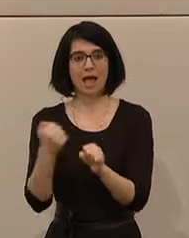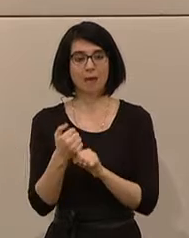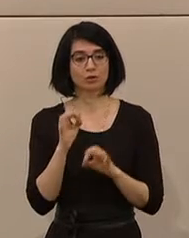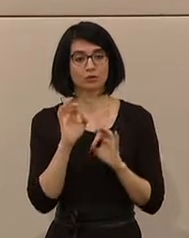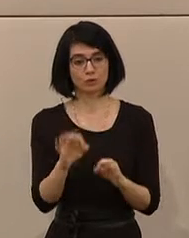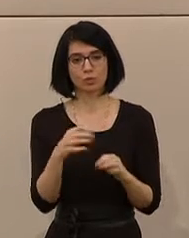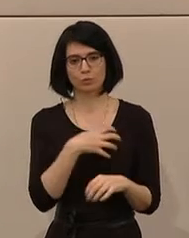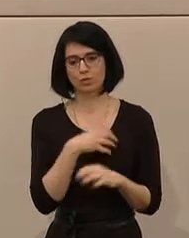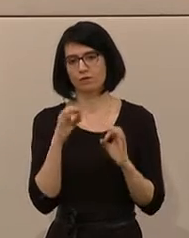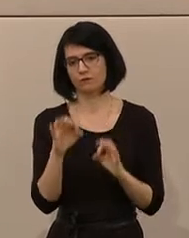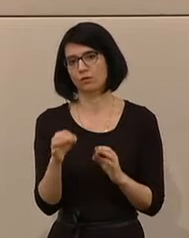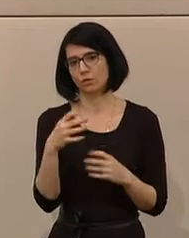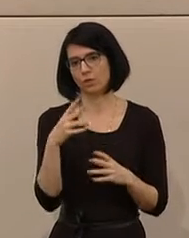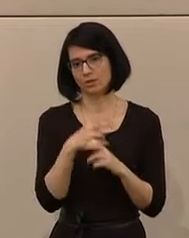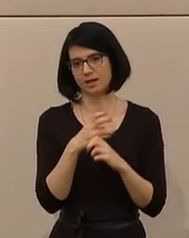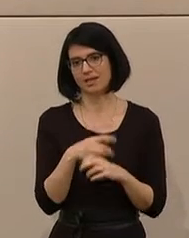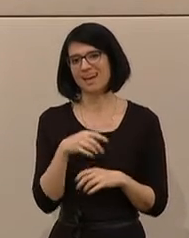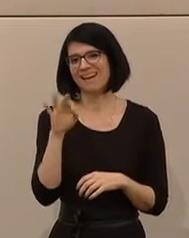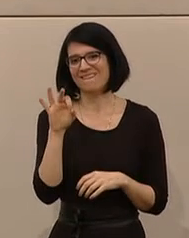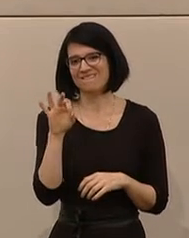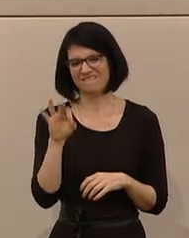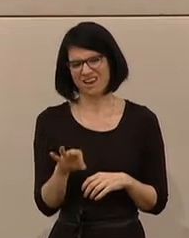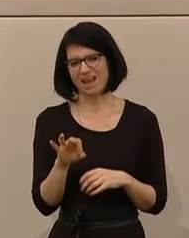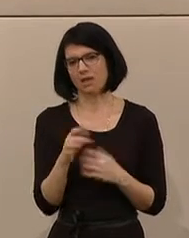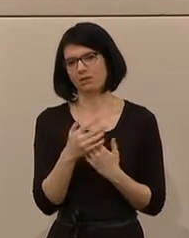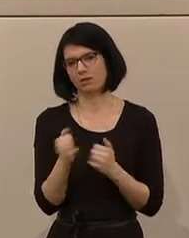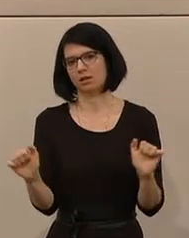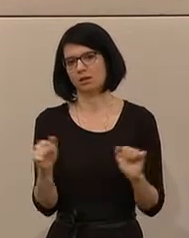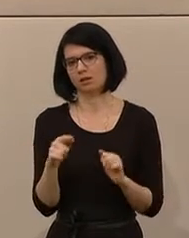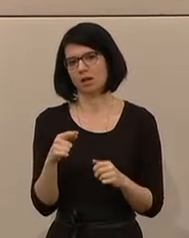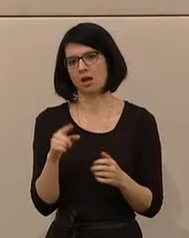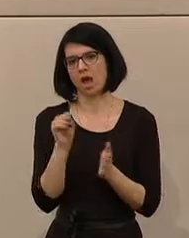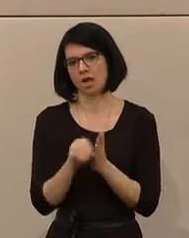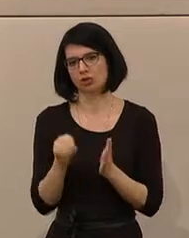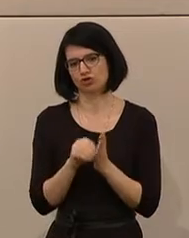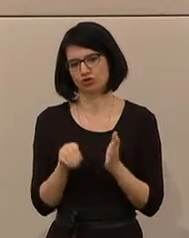für den Bürger, meine Damen und Herren, freiheitliche Handschrift in der Regierungsarbeit.